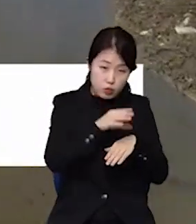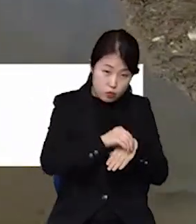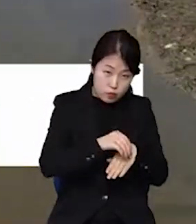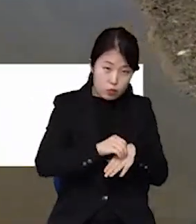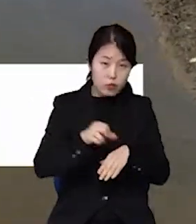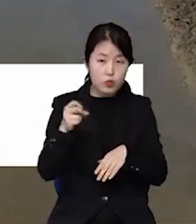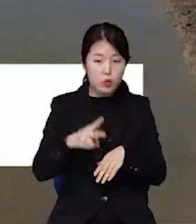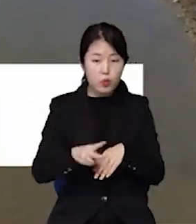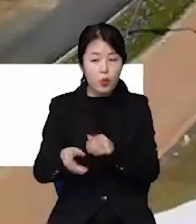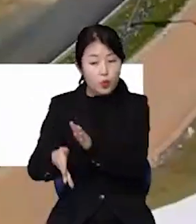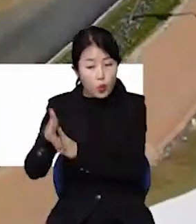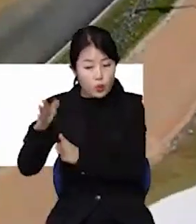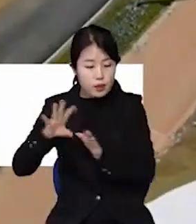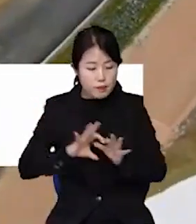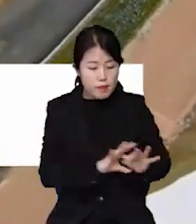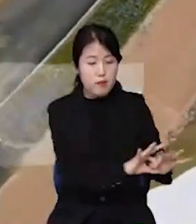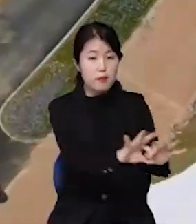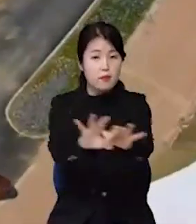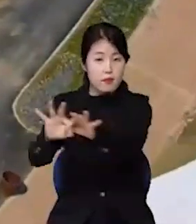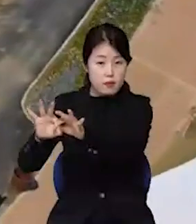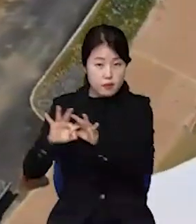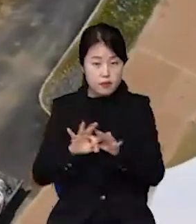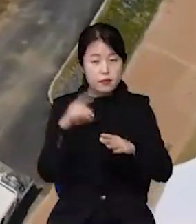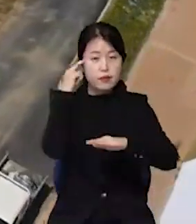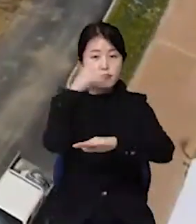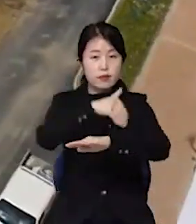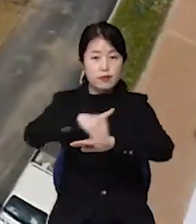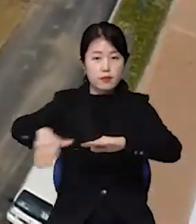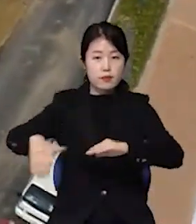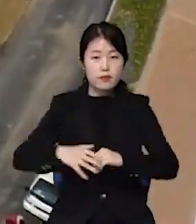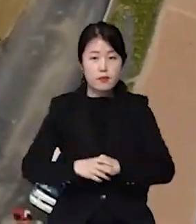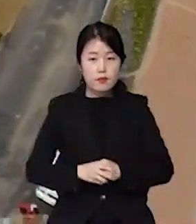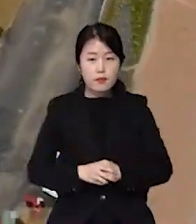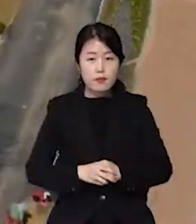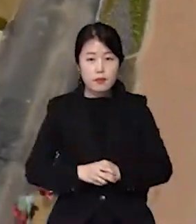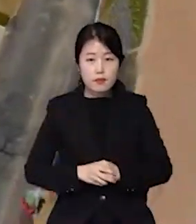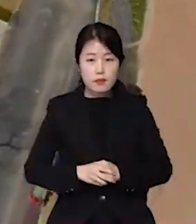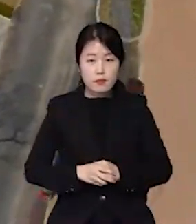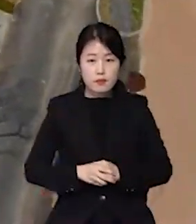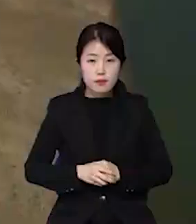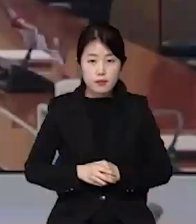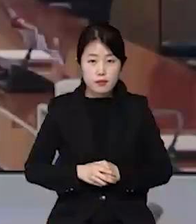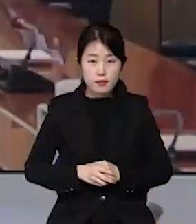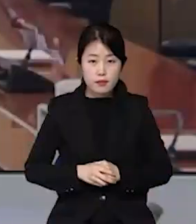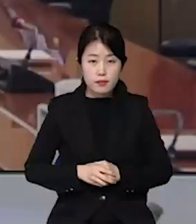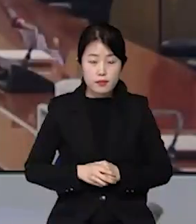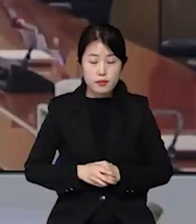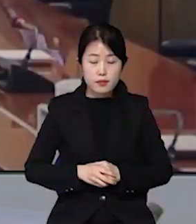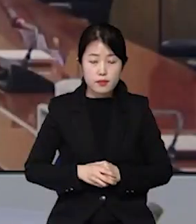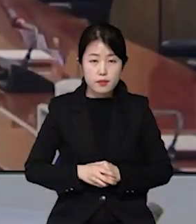국가정원, 도심을 연결하는 정원 가도 프로젝트를 준비하고 있습니다.